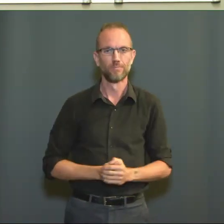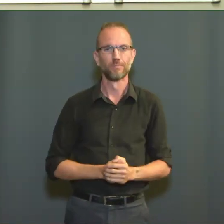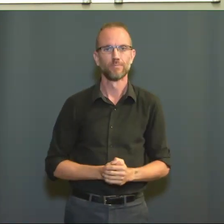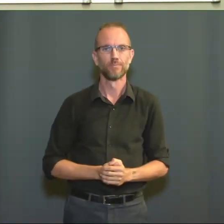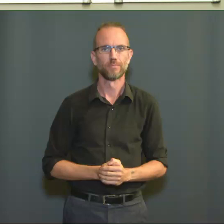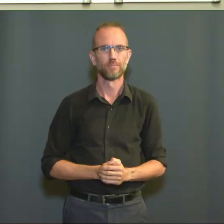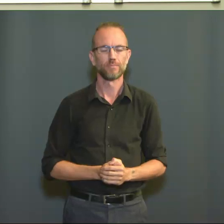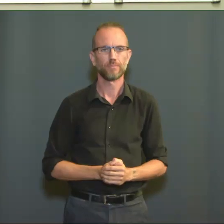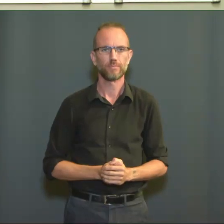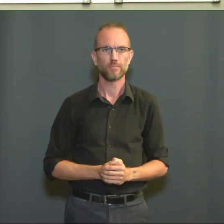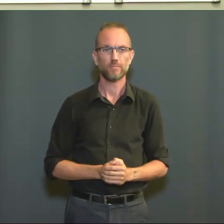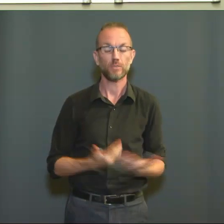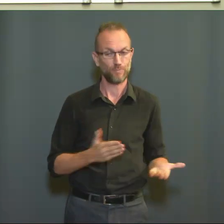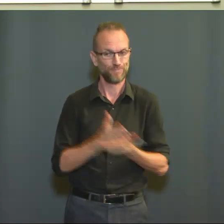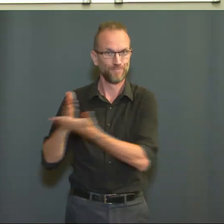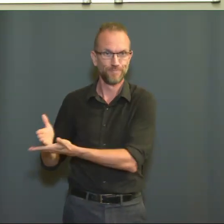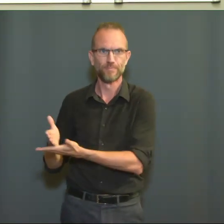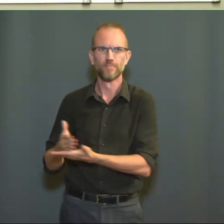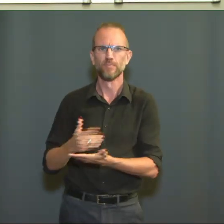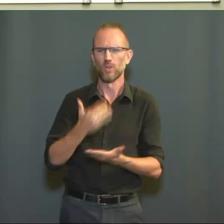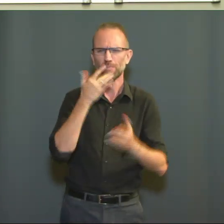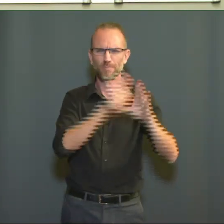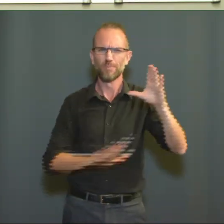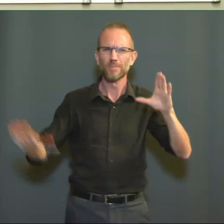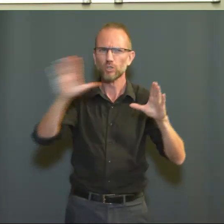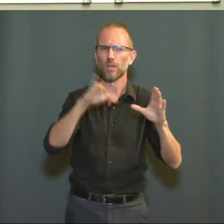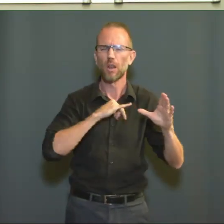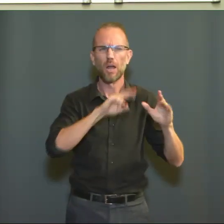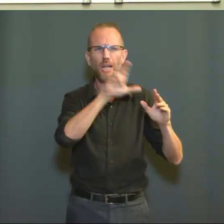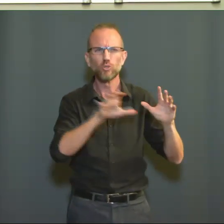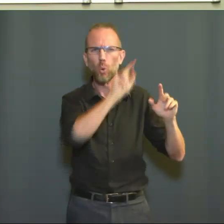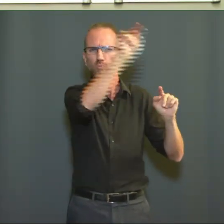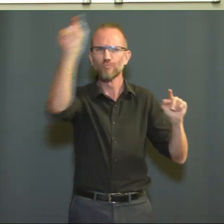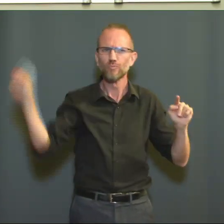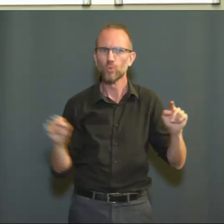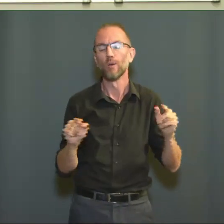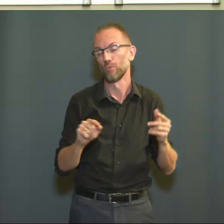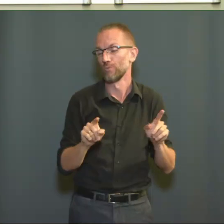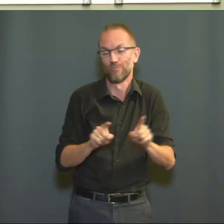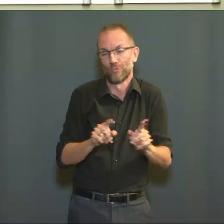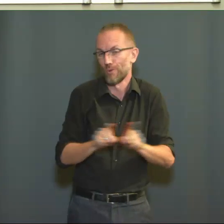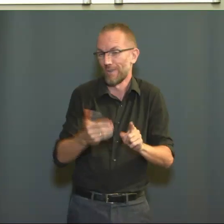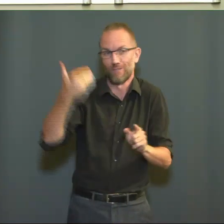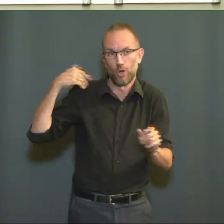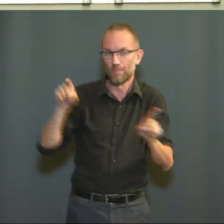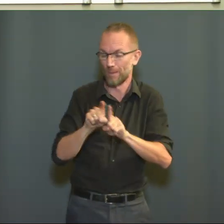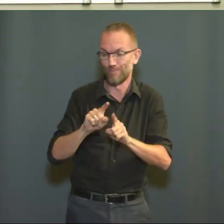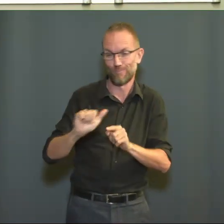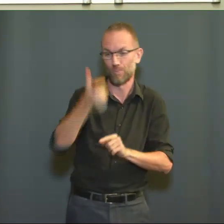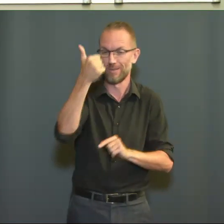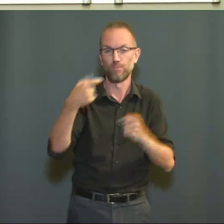Au niveau des différentes régions, c'est toujours Bruxelles capitale qui mène la danse, si on peut dire, avec de l'ordre